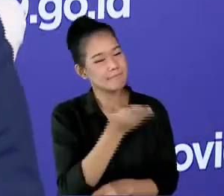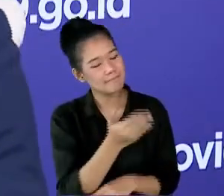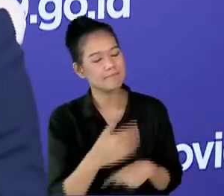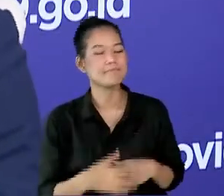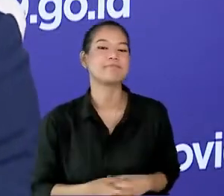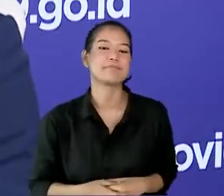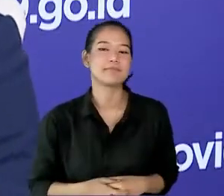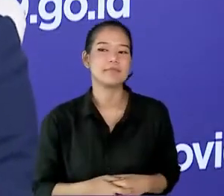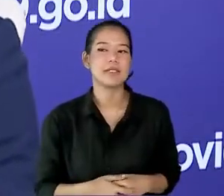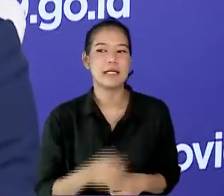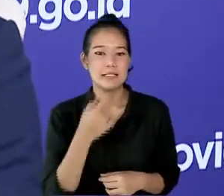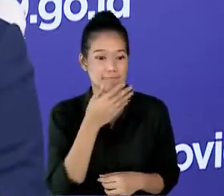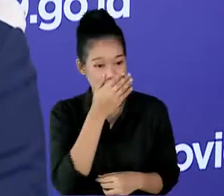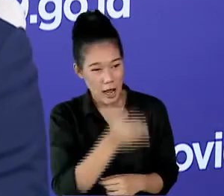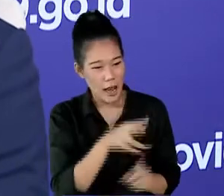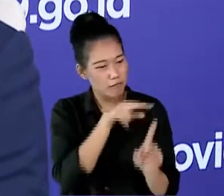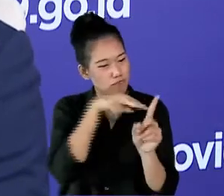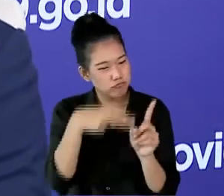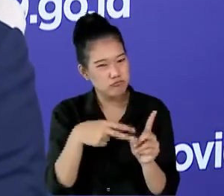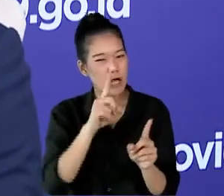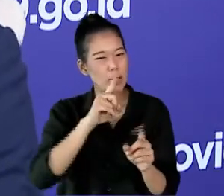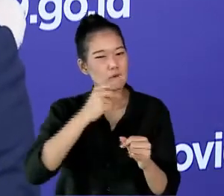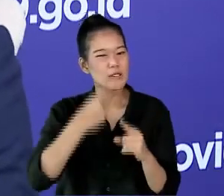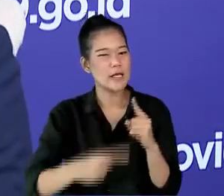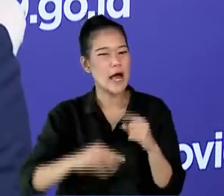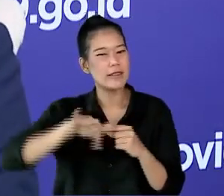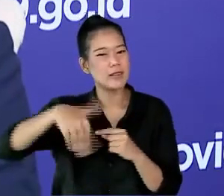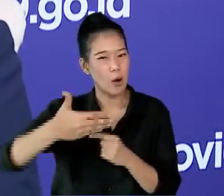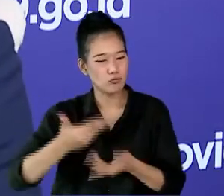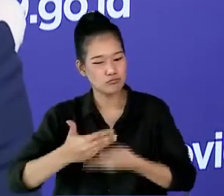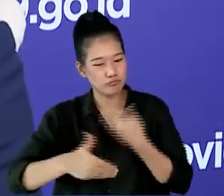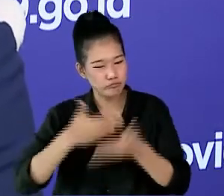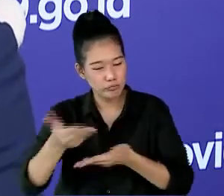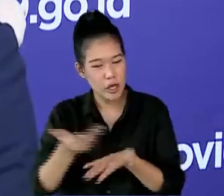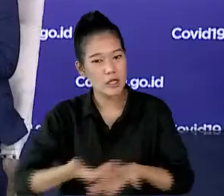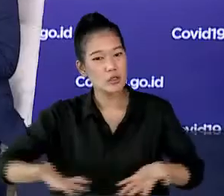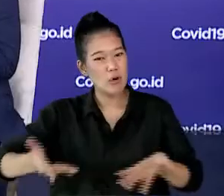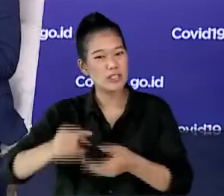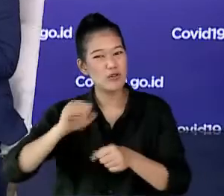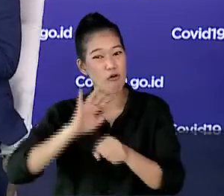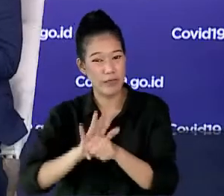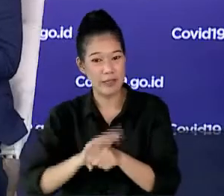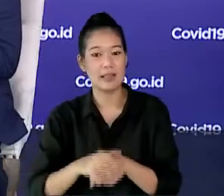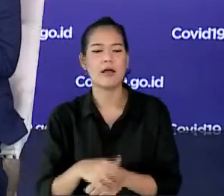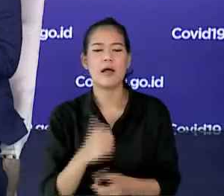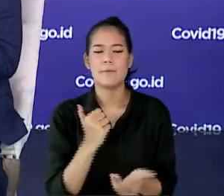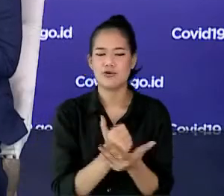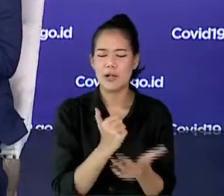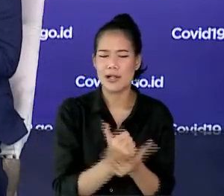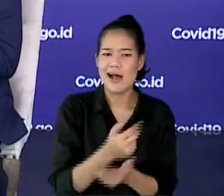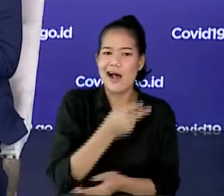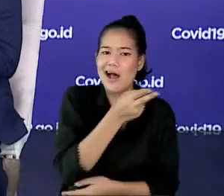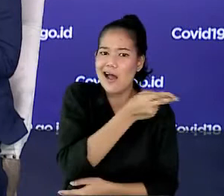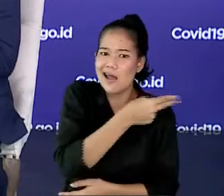Mas Odi ini dalam pandangan Anda dalam satu setengah tahun di masa pandemi ini, sebenarnya Indonesia